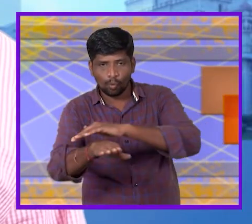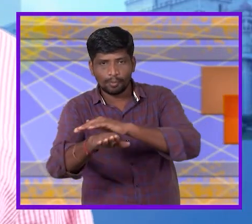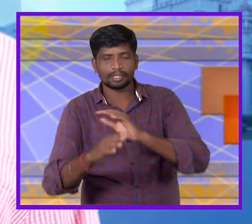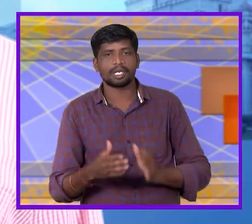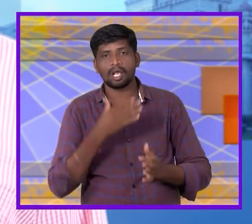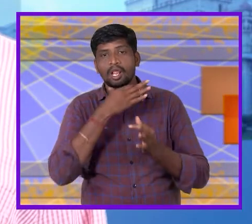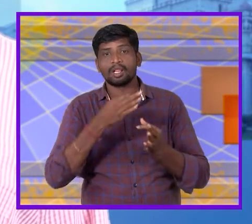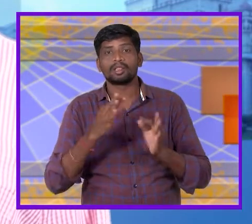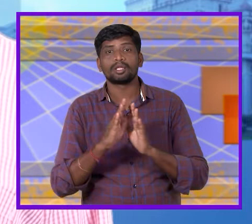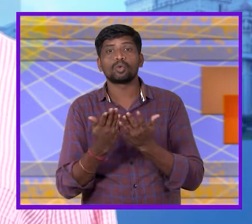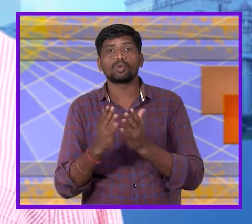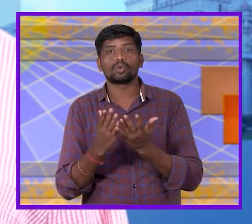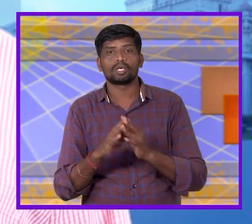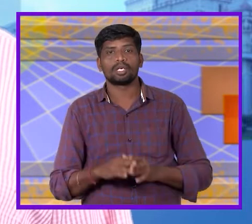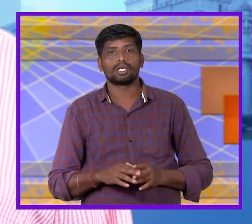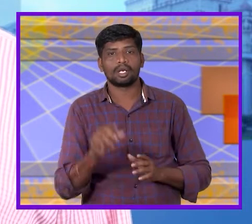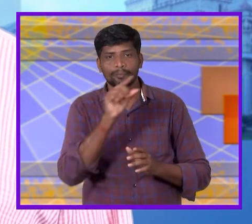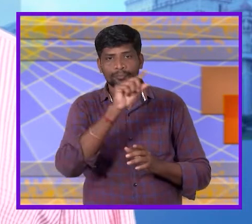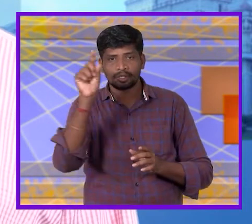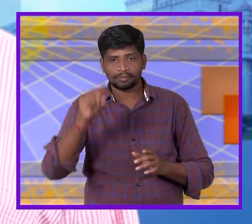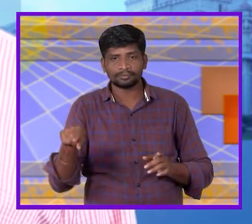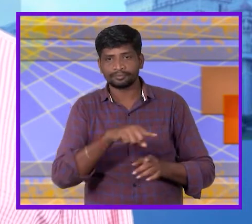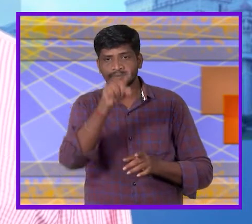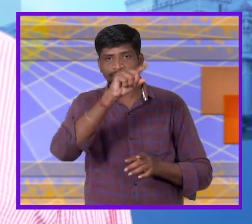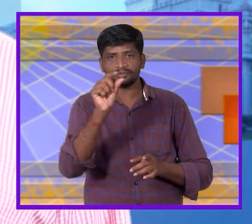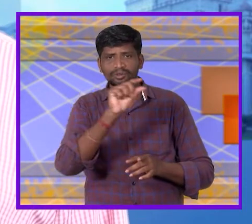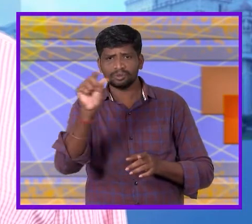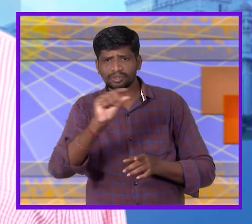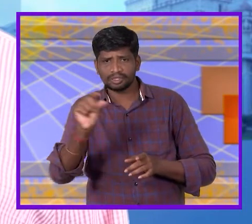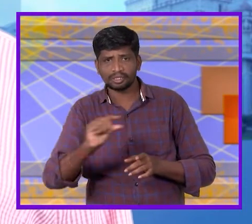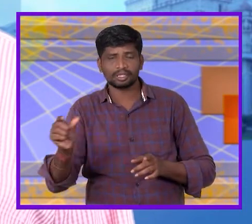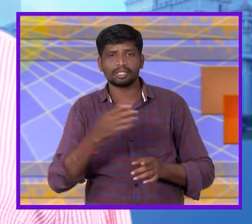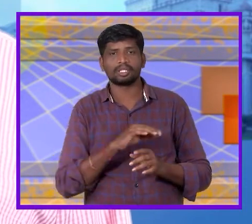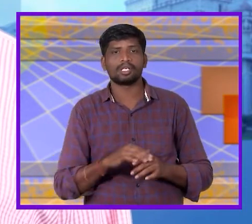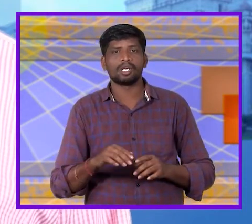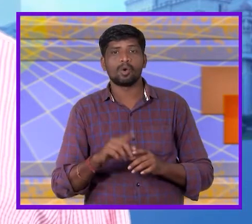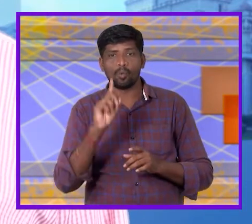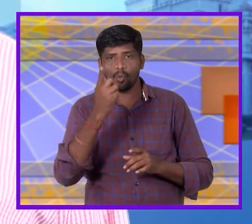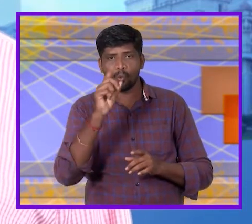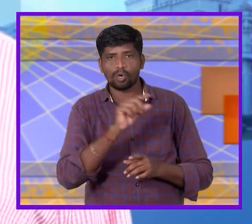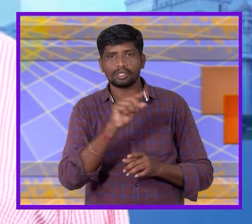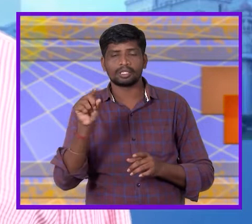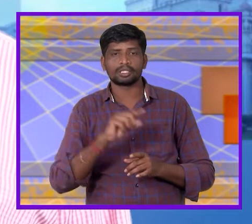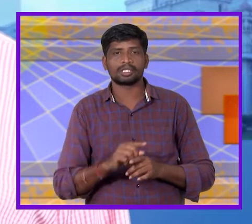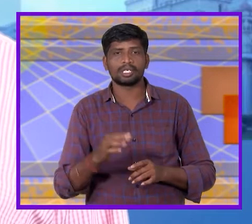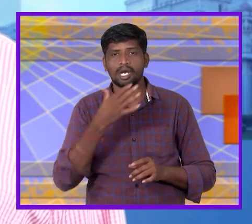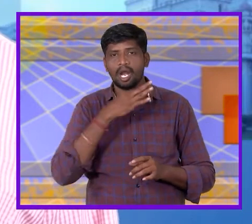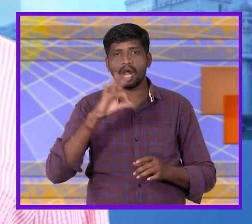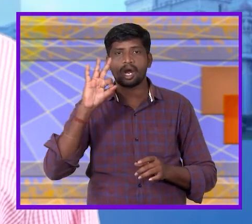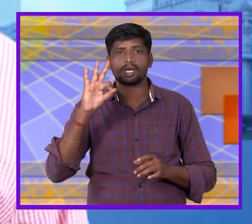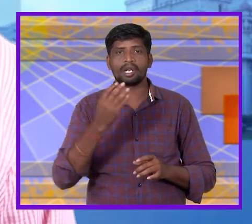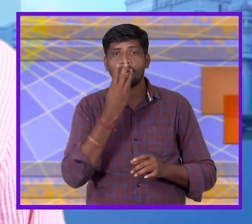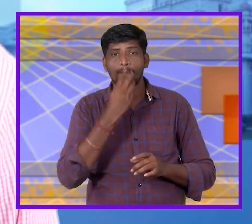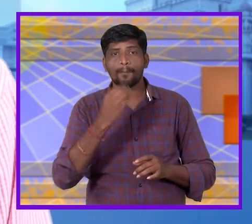அதிகாரம் 133 அதிகாரம் இருக்குல்ல, 133 அதிகாரத்திலும் இருந்து ஒவ்வொரு அதிகாரத்திலும் தலைசிறந்த பாடல் ஒன்று